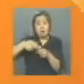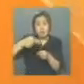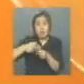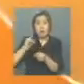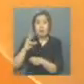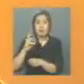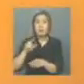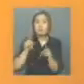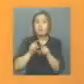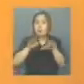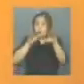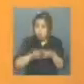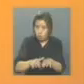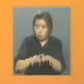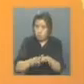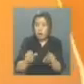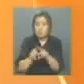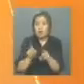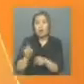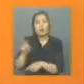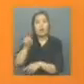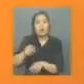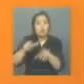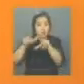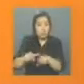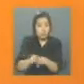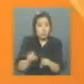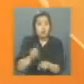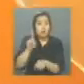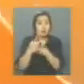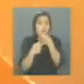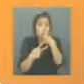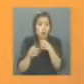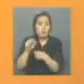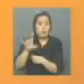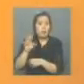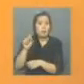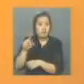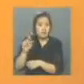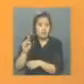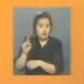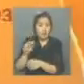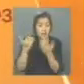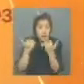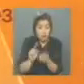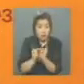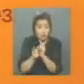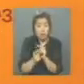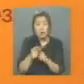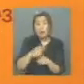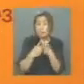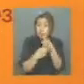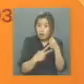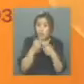เดียวกับราคาน้ำมันของเบรนท์ที่อังกฤษนะคะลงไป1.28 ดอลลาร์ค่ะขณะที่อัตราแลกเปลี่ยนดอลลาร์เยน